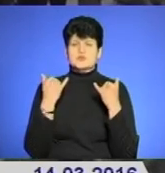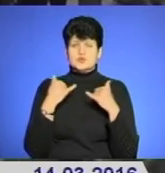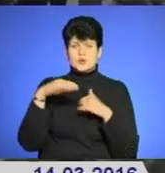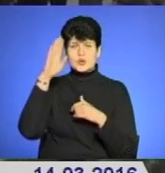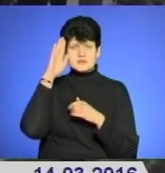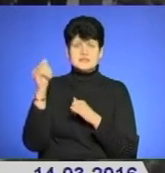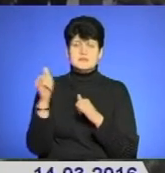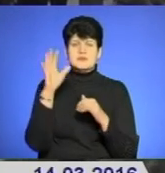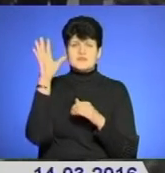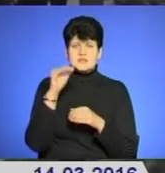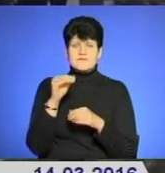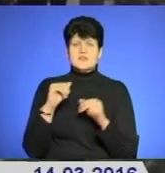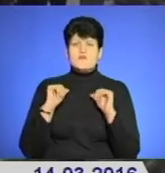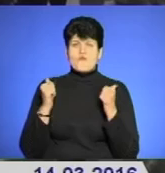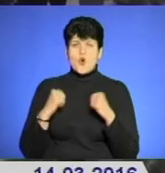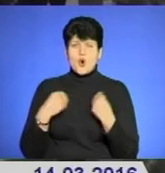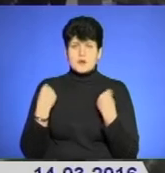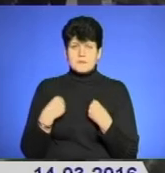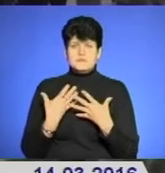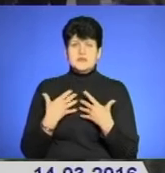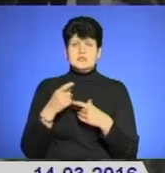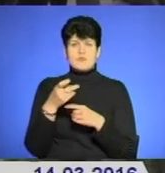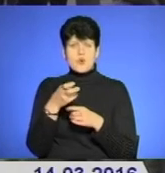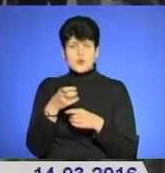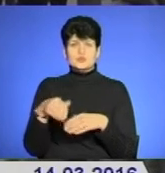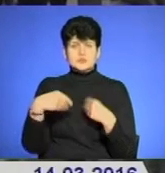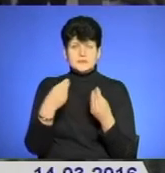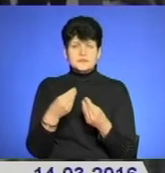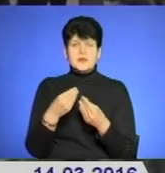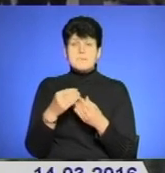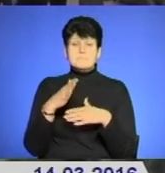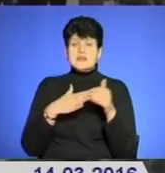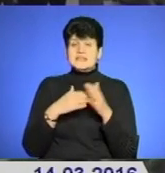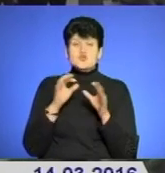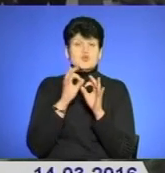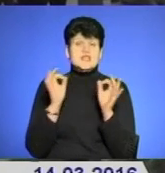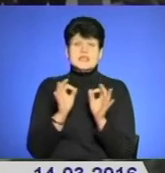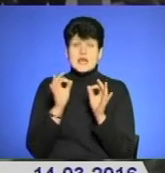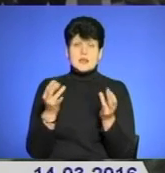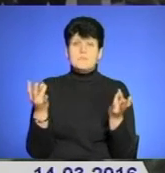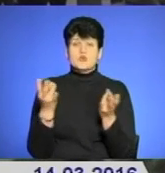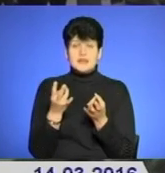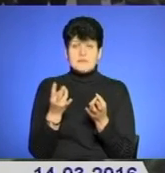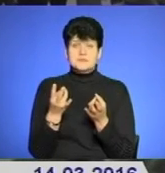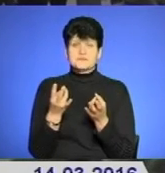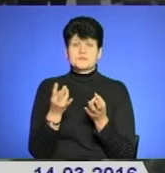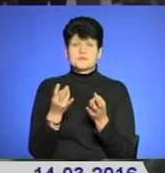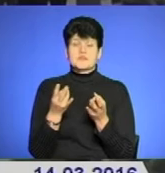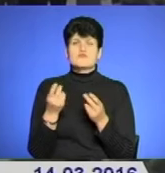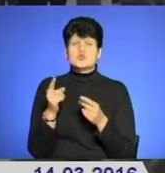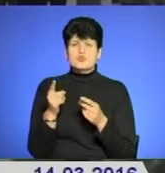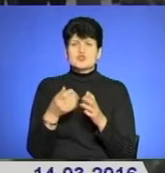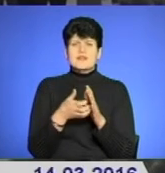всім забезпечені від форми, нову форму всім видали, зброю. Тобто практично ніяких потреб в чомусь, щоб